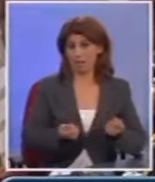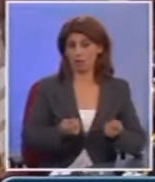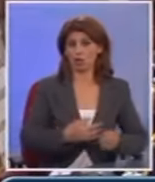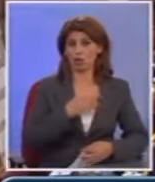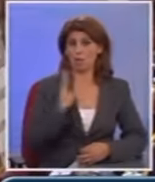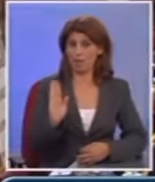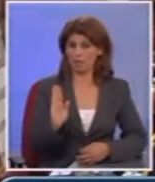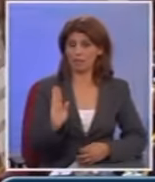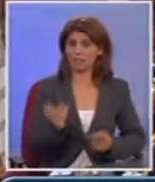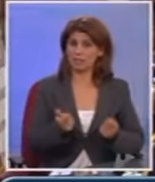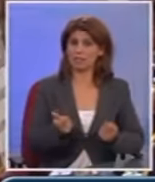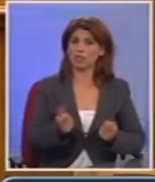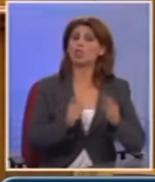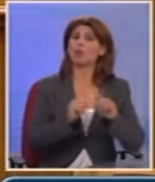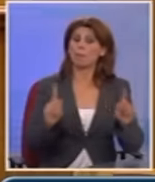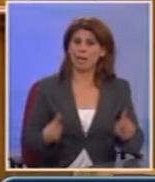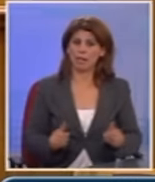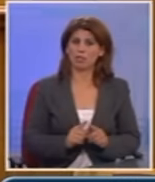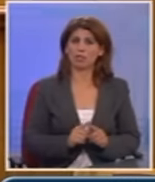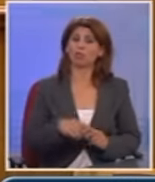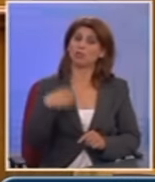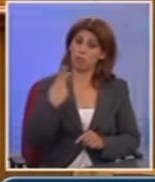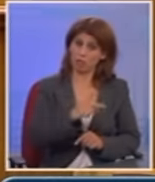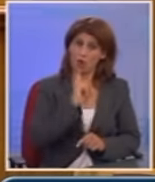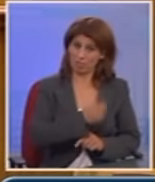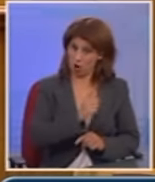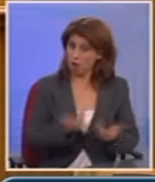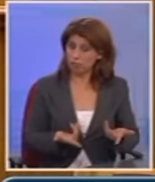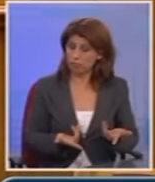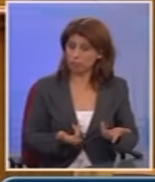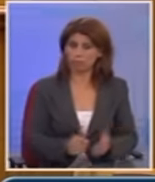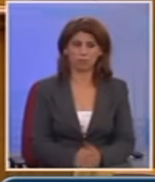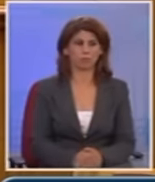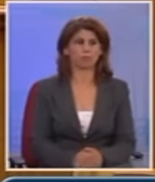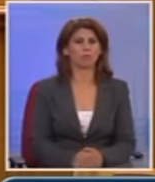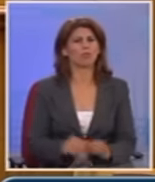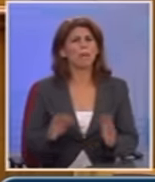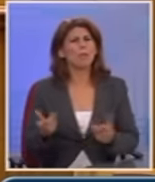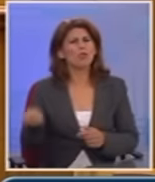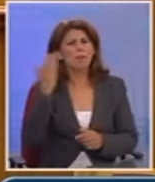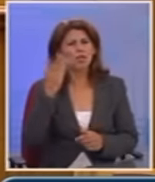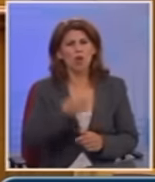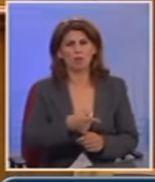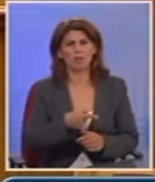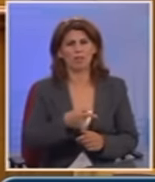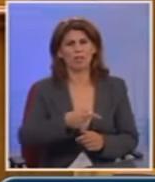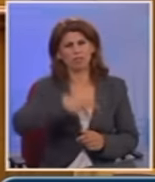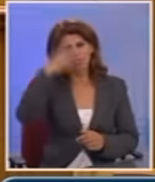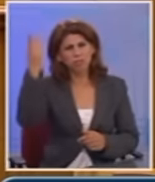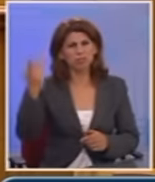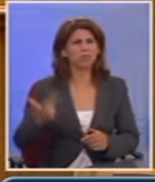κύριος Βαρουφάκης στο πλαίσιο των δικών σας εντολών. Πόσο μας τύχησε η αλαζονία.